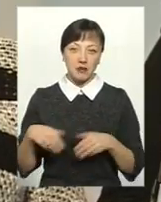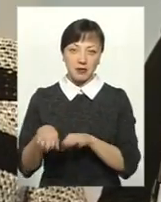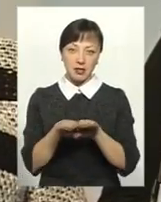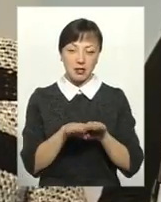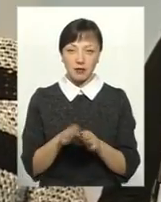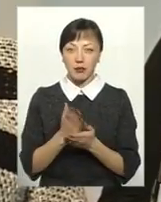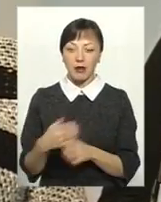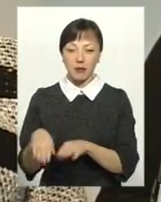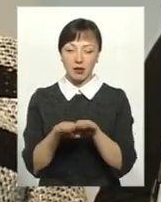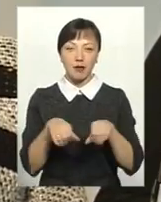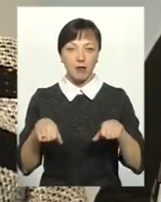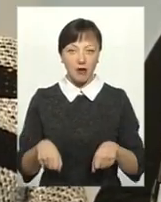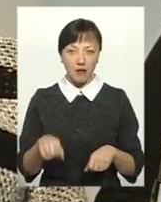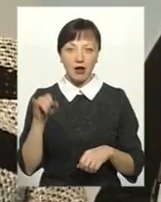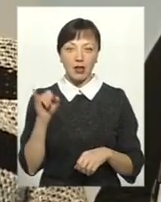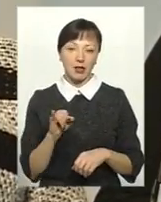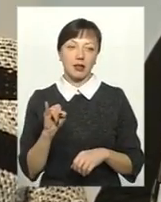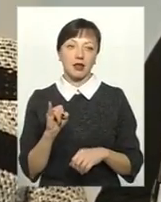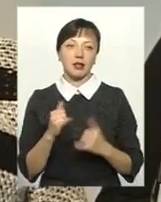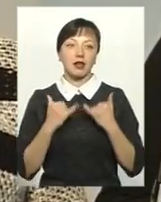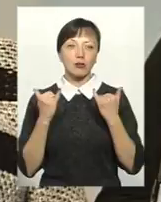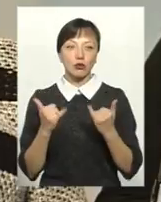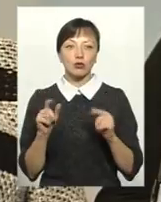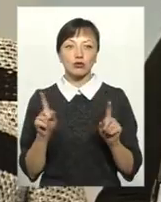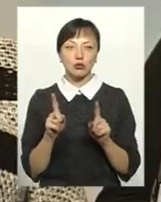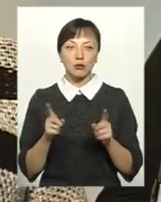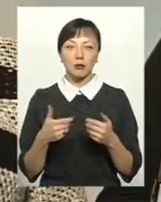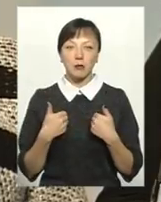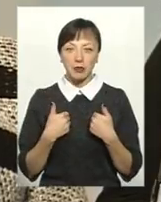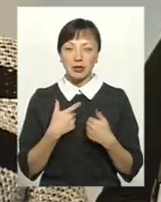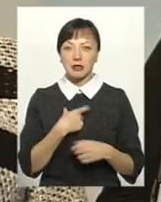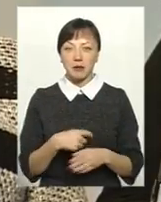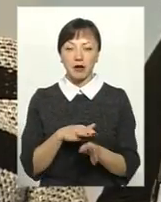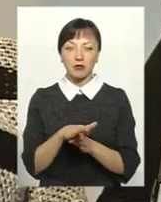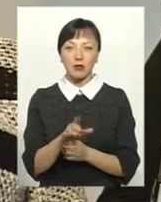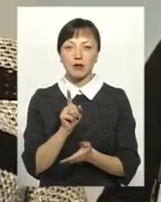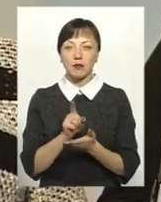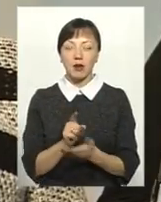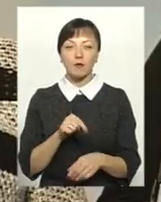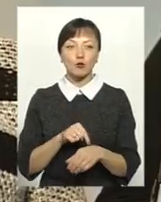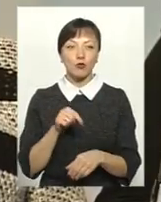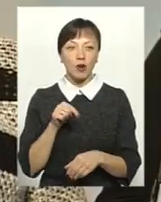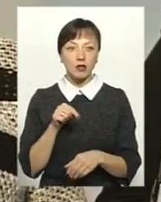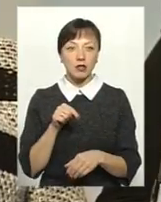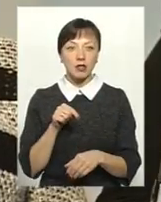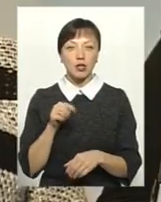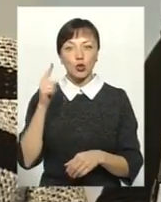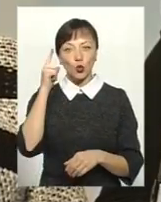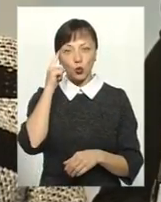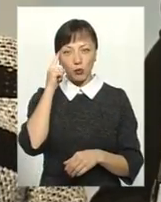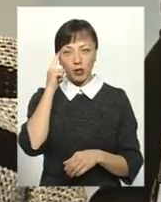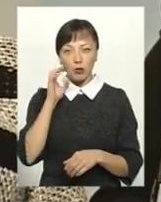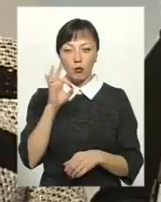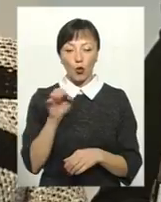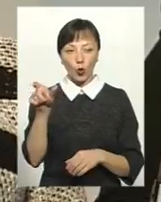ми маємо рівні права, і для того, щоб ми себе реалізували, ми маємо відчувати і думати про